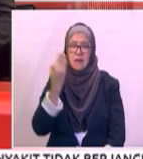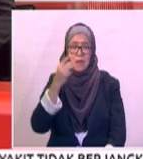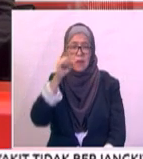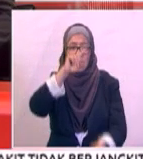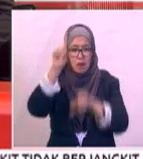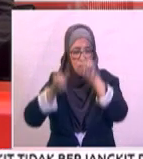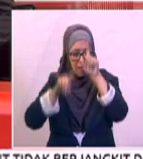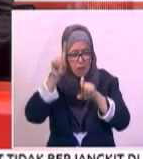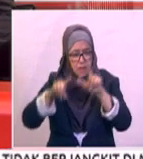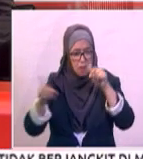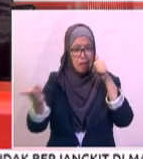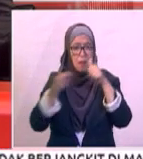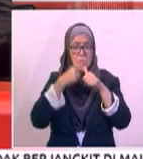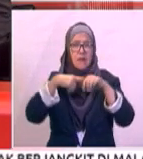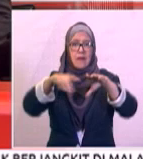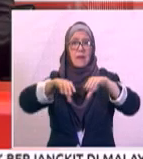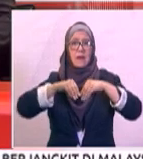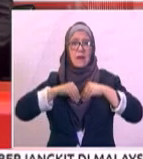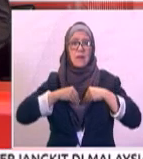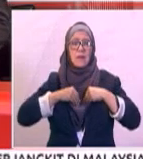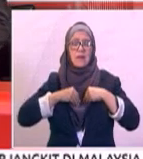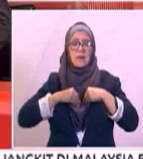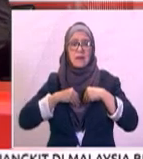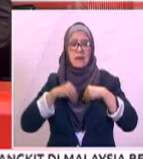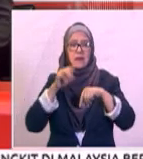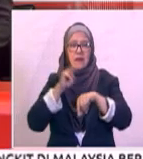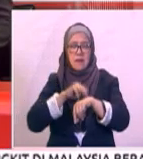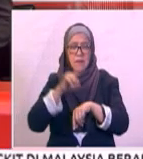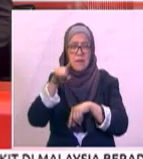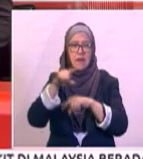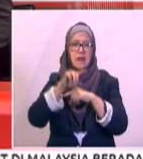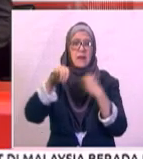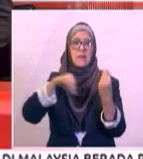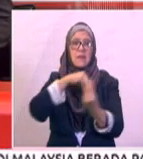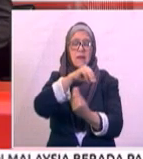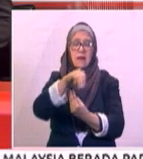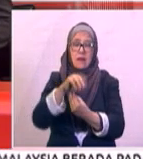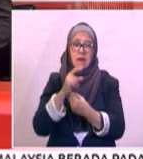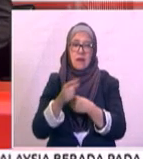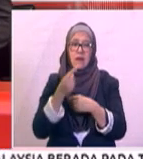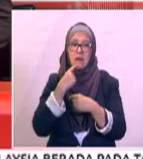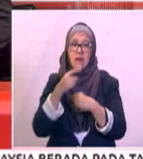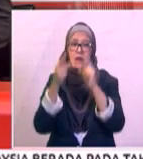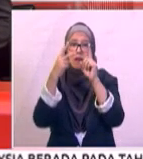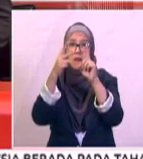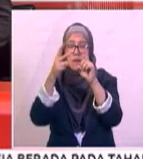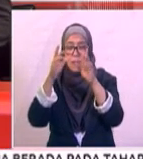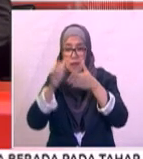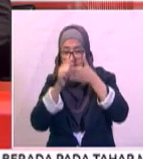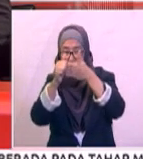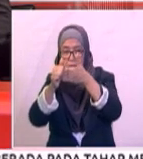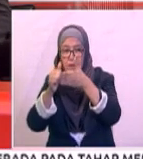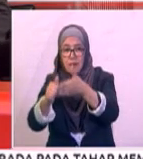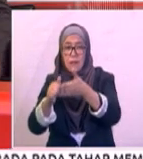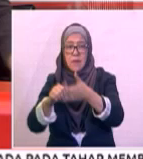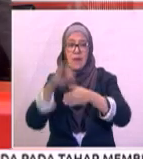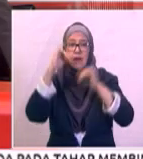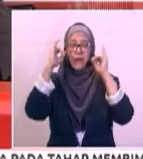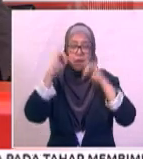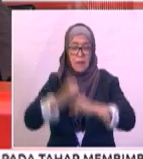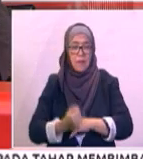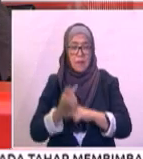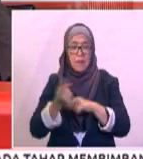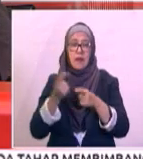di Madinah. Dan pelbagai siri ceramah dan ziarah dilaksana oleh 12 pembimbing ibadat di zon penginapan jemaah bagi